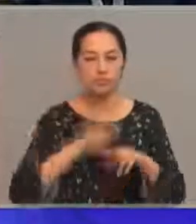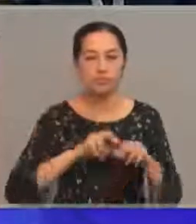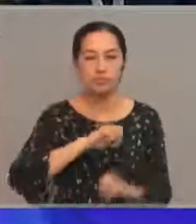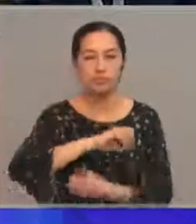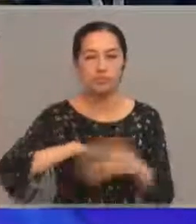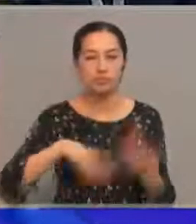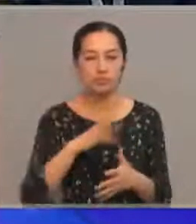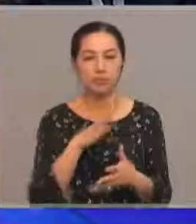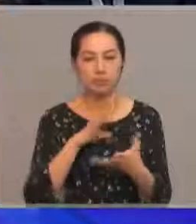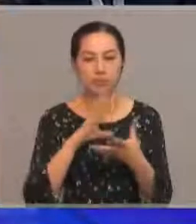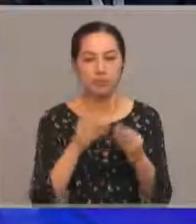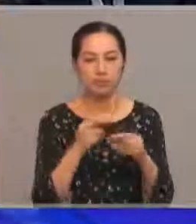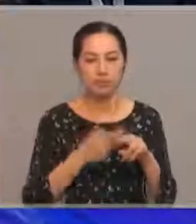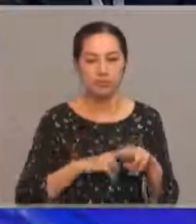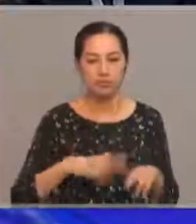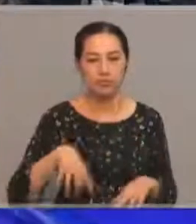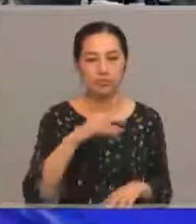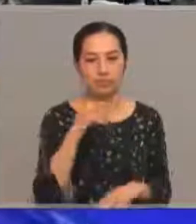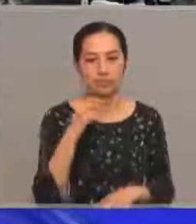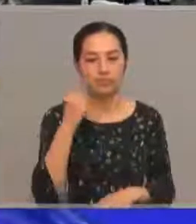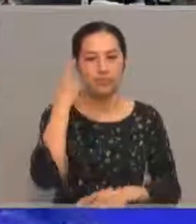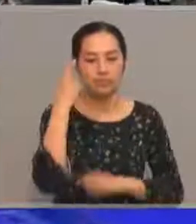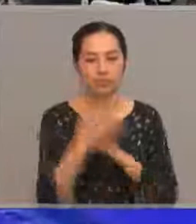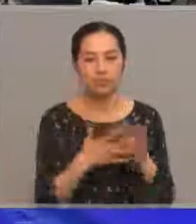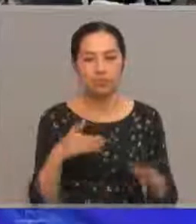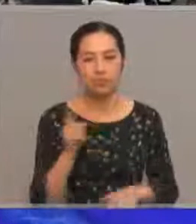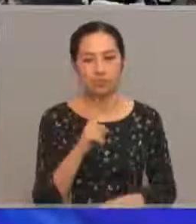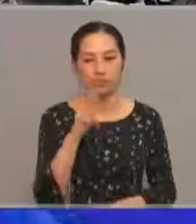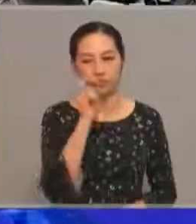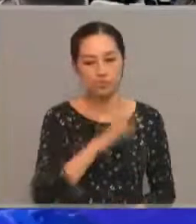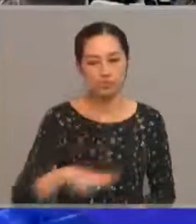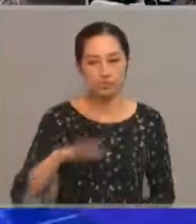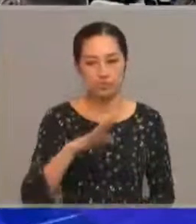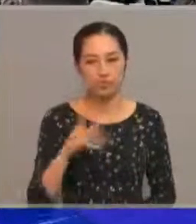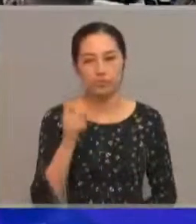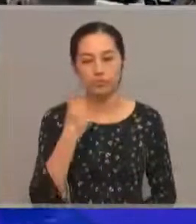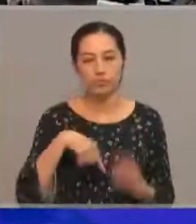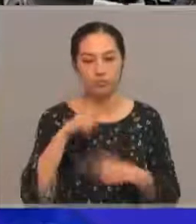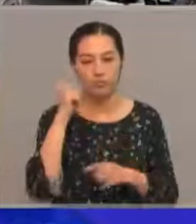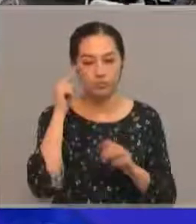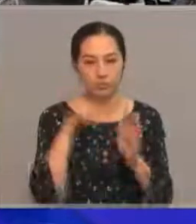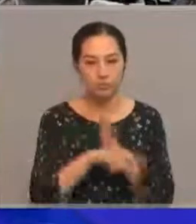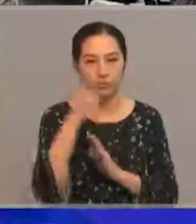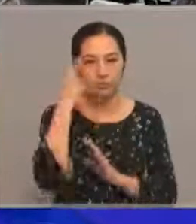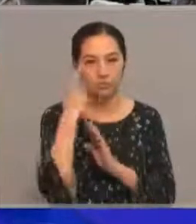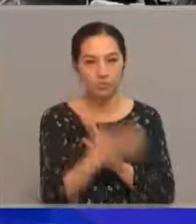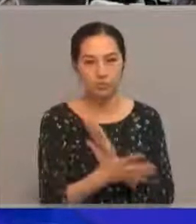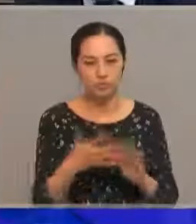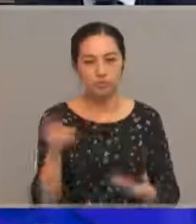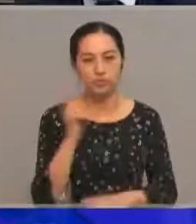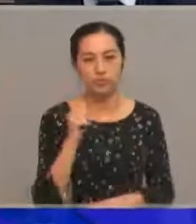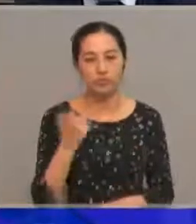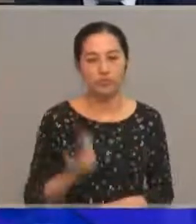столкнулся с беспрецедентным вызовом, когда под угрозой оказались целостность страны. В эти дни мы глубоко осознали непроходящую